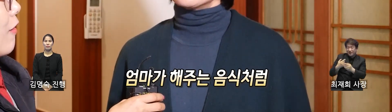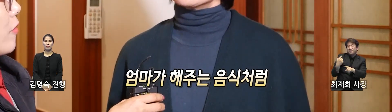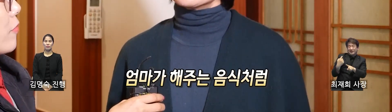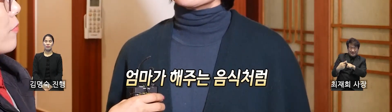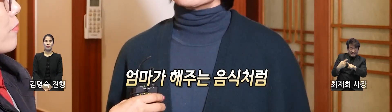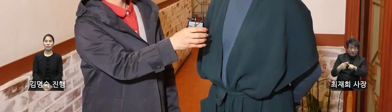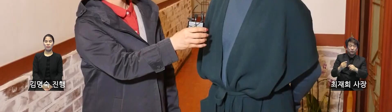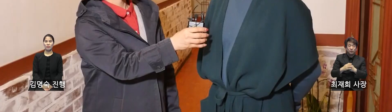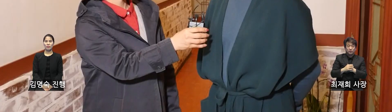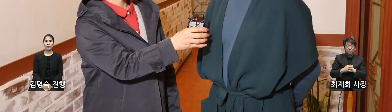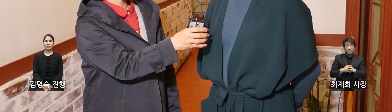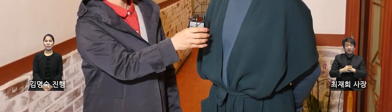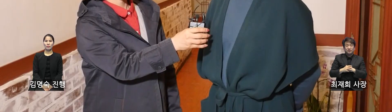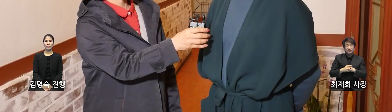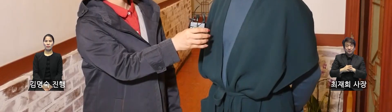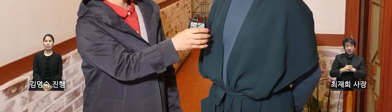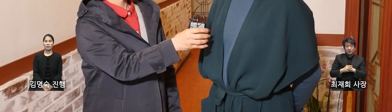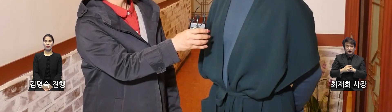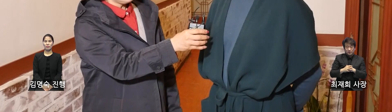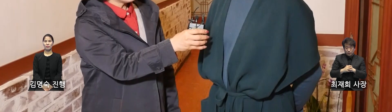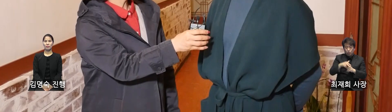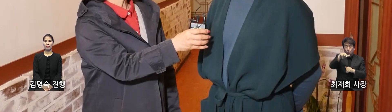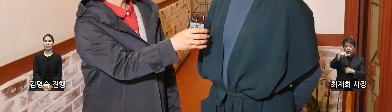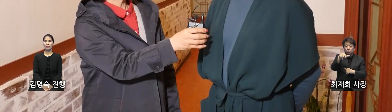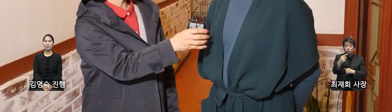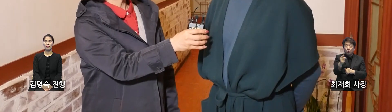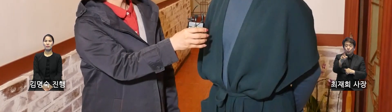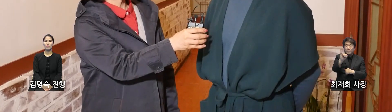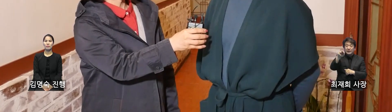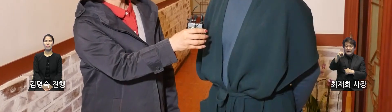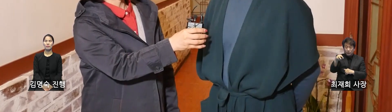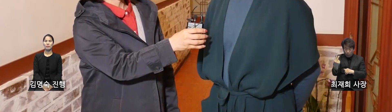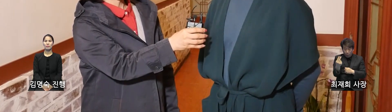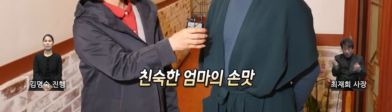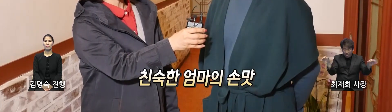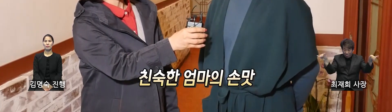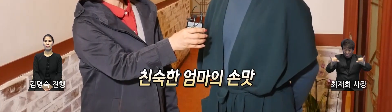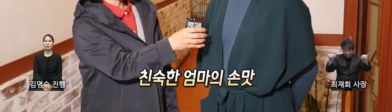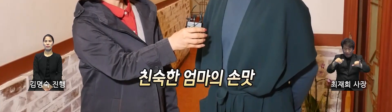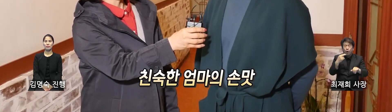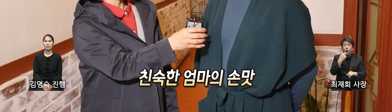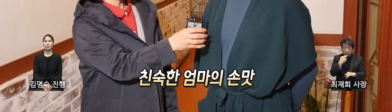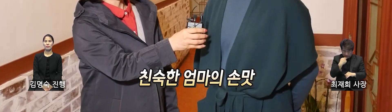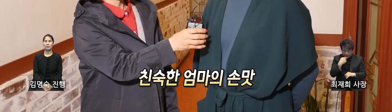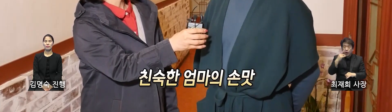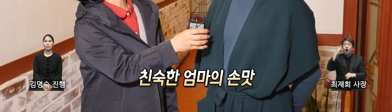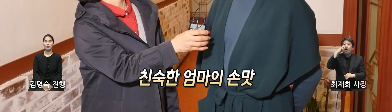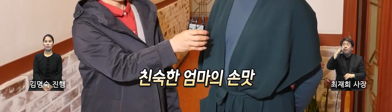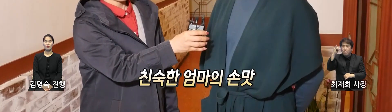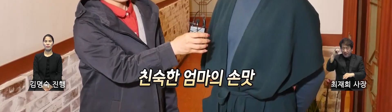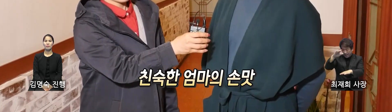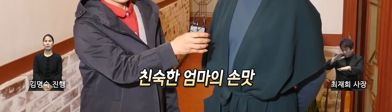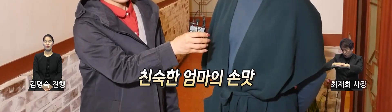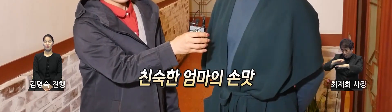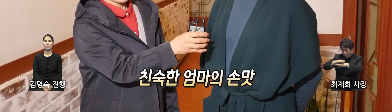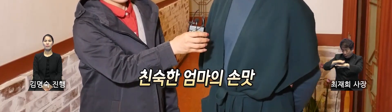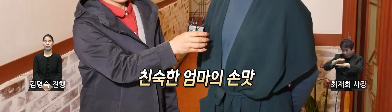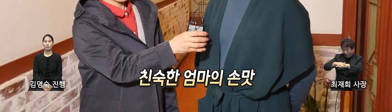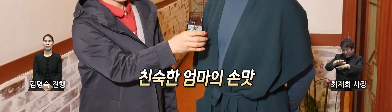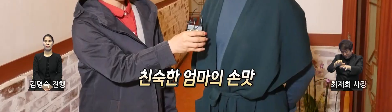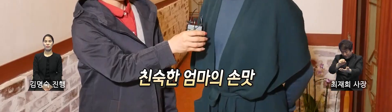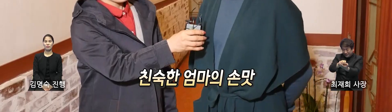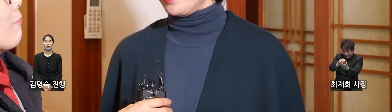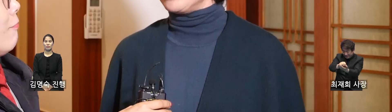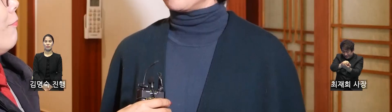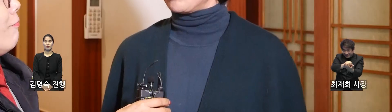2 조미료를 넣지 않고 이 엄마의 섬 맛으로만 모든